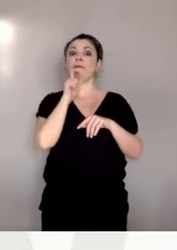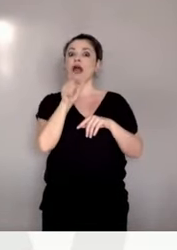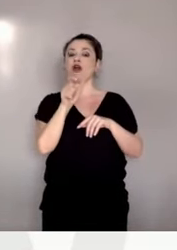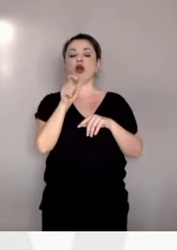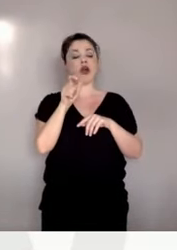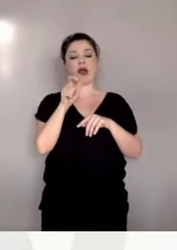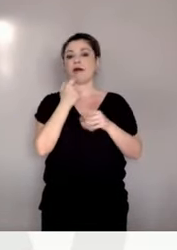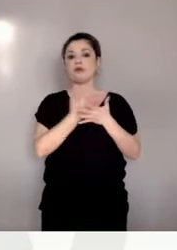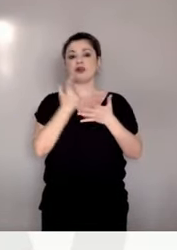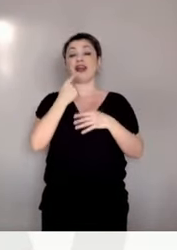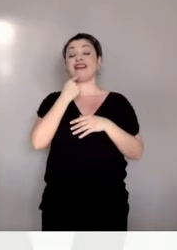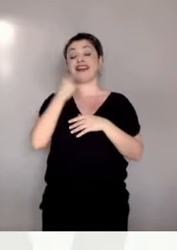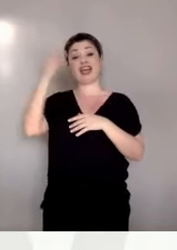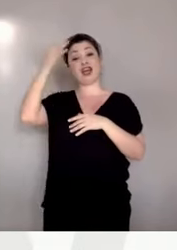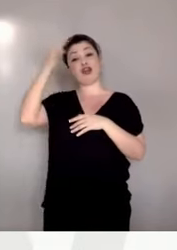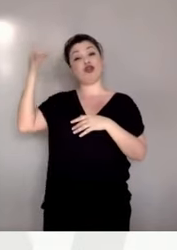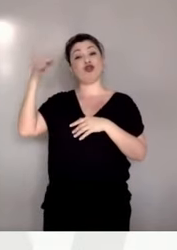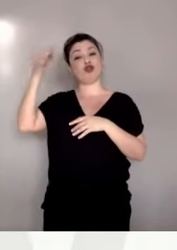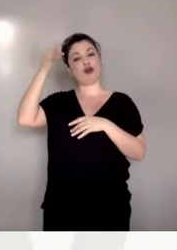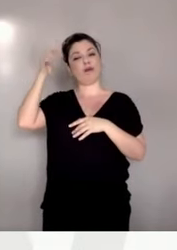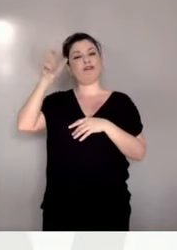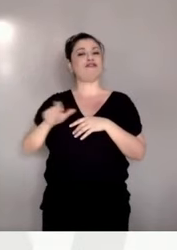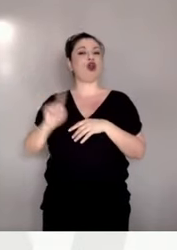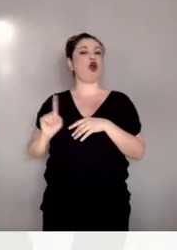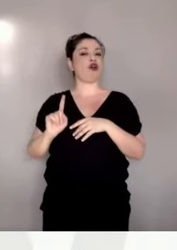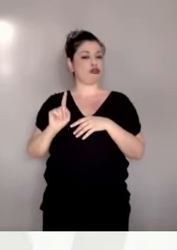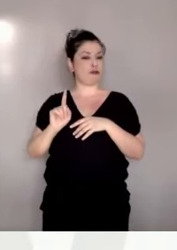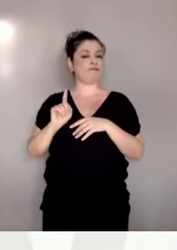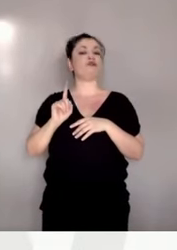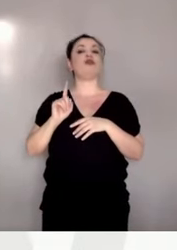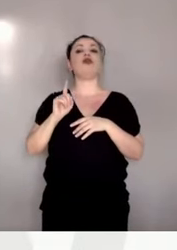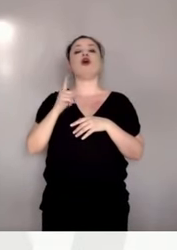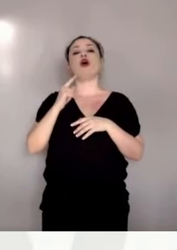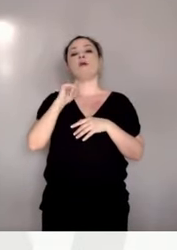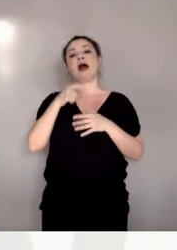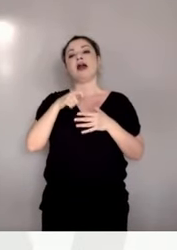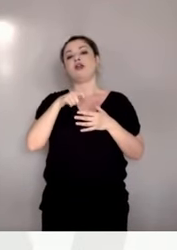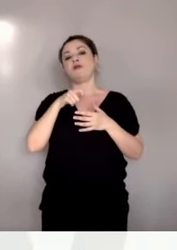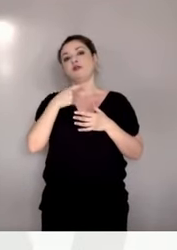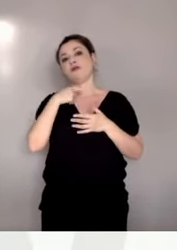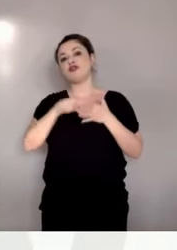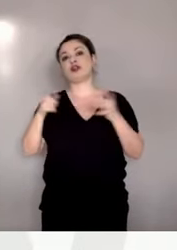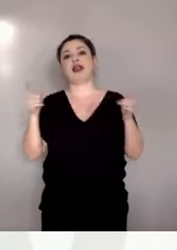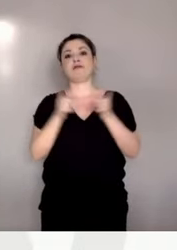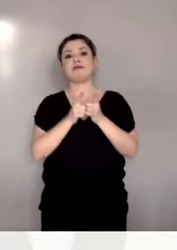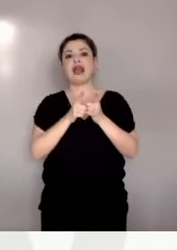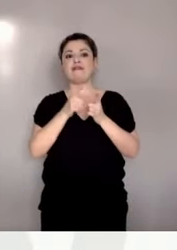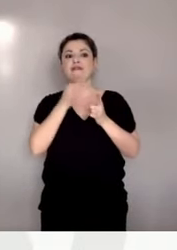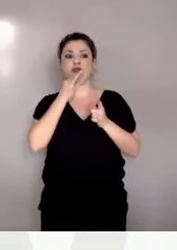filosofo, vale la pena sottolineare brevemente che non si tratta affatto di uno smantellamento, di